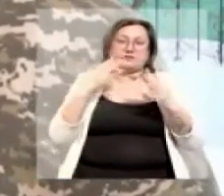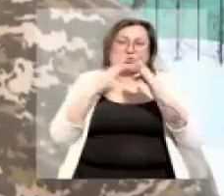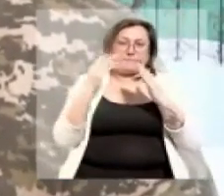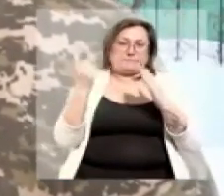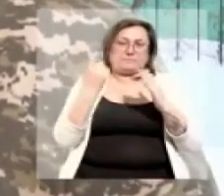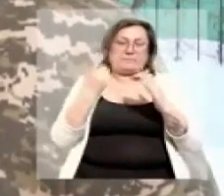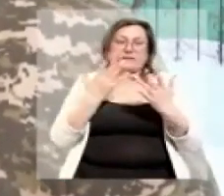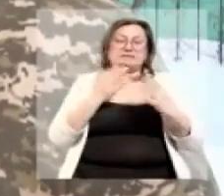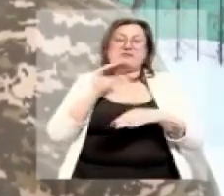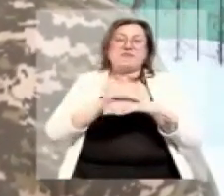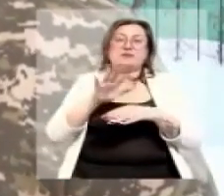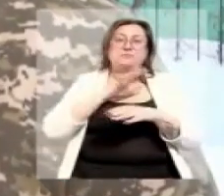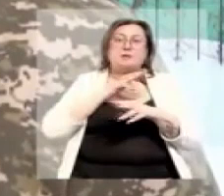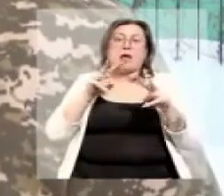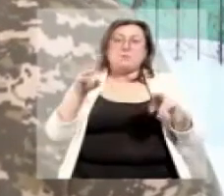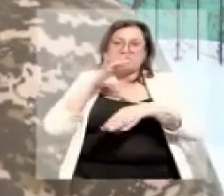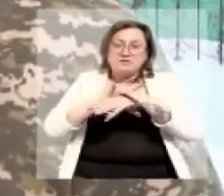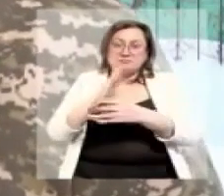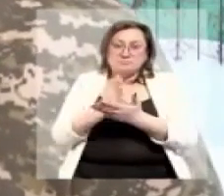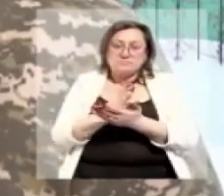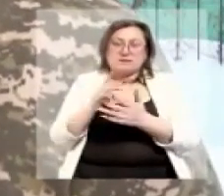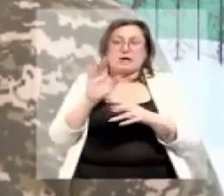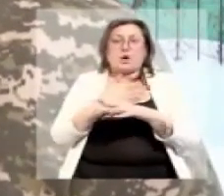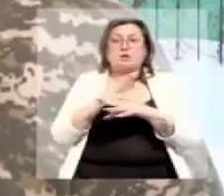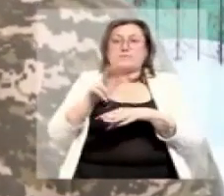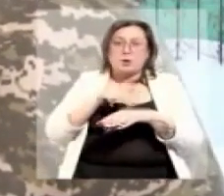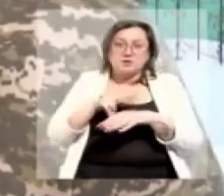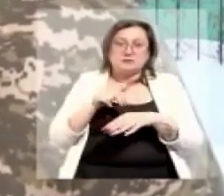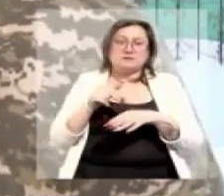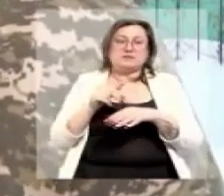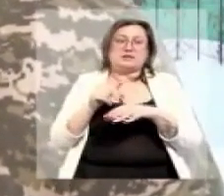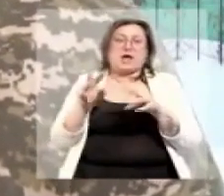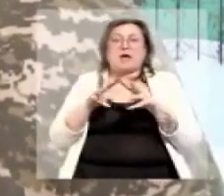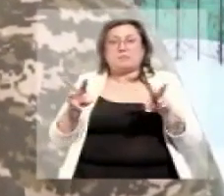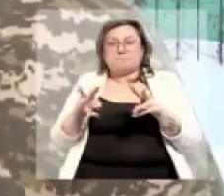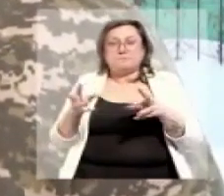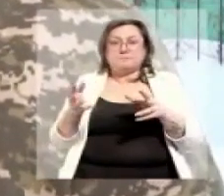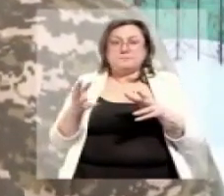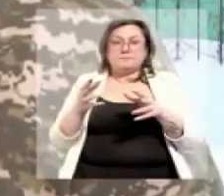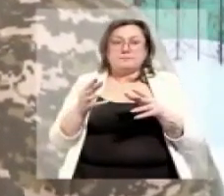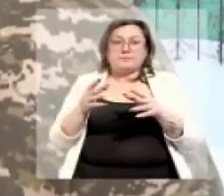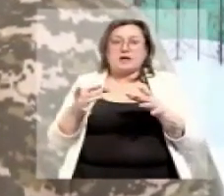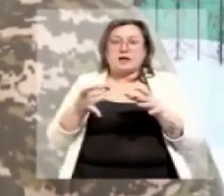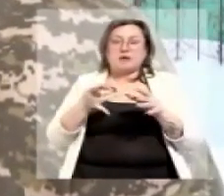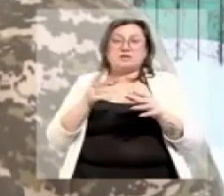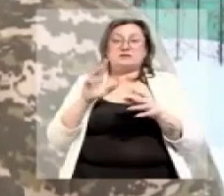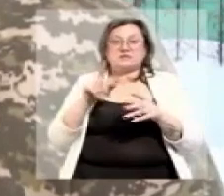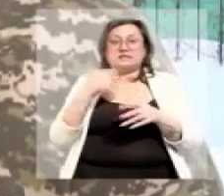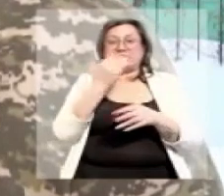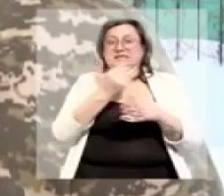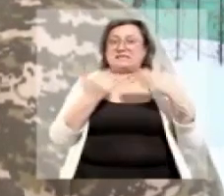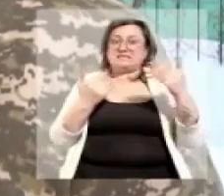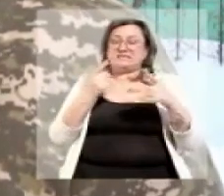амато района или города какого-нибудь либо же отделом полиции то в таком случае с их стороны